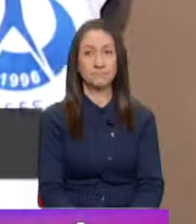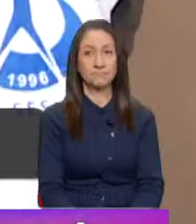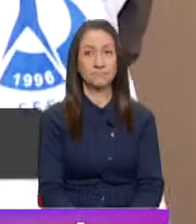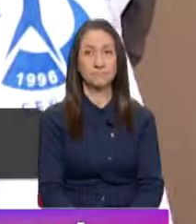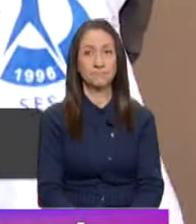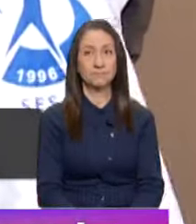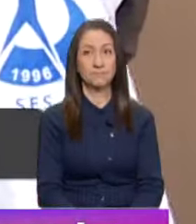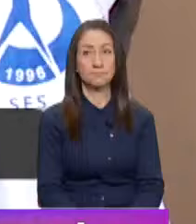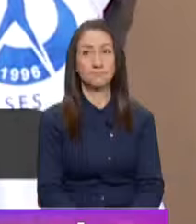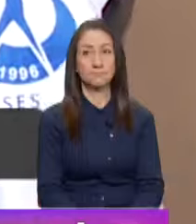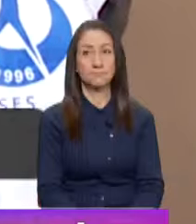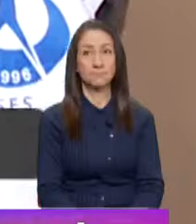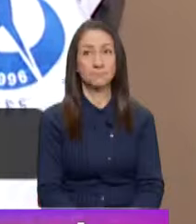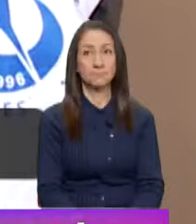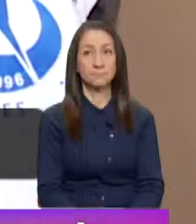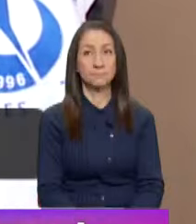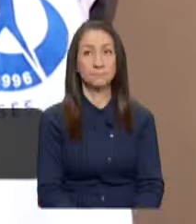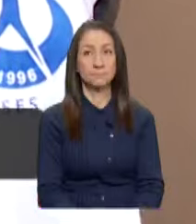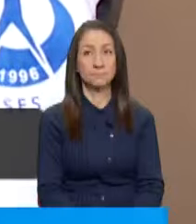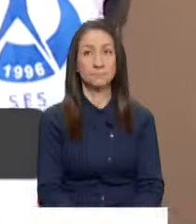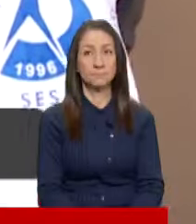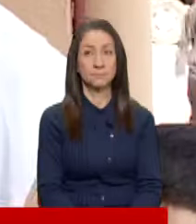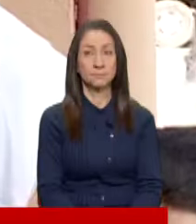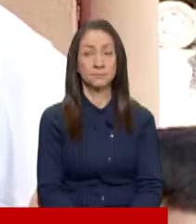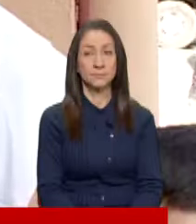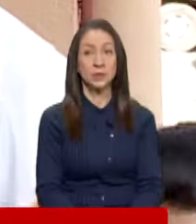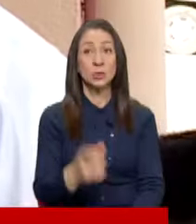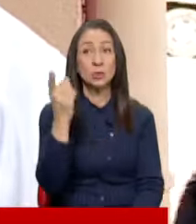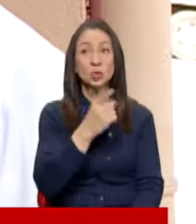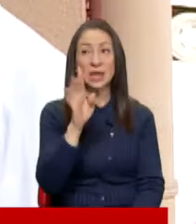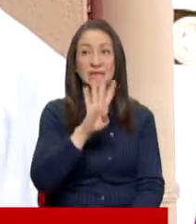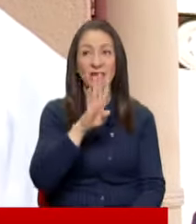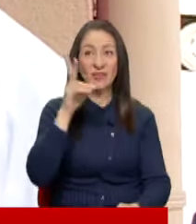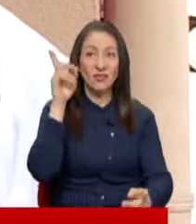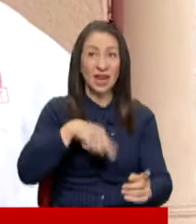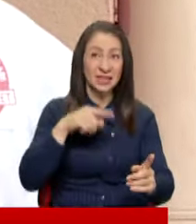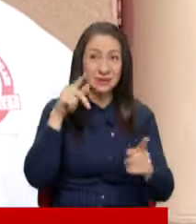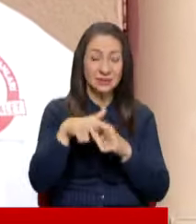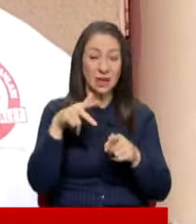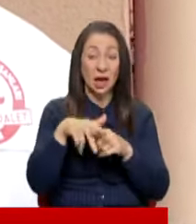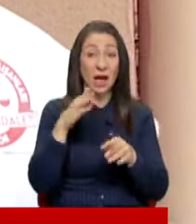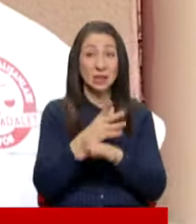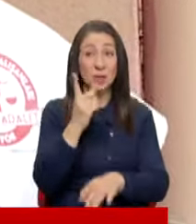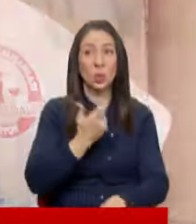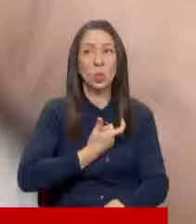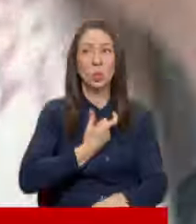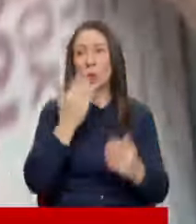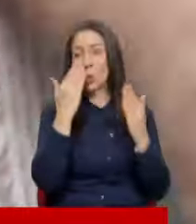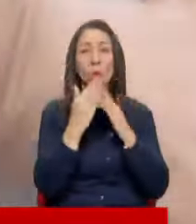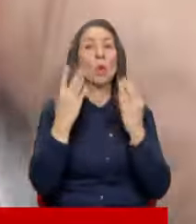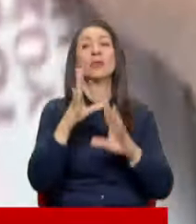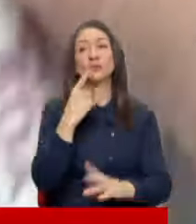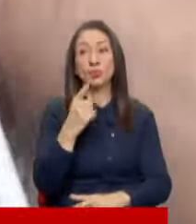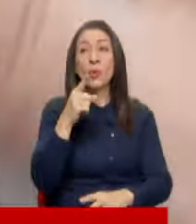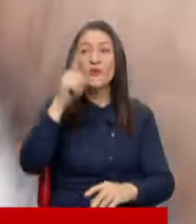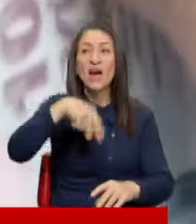vergide Adalet istiyor % 40'lara Varan vergi diliminin aslında bir Hukuksuz olduğunu söylüyoruz